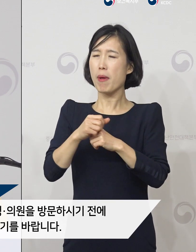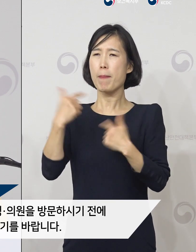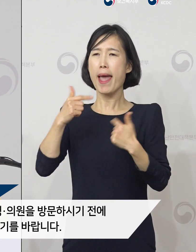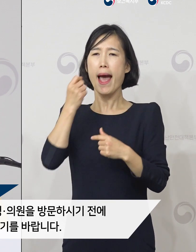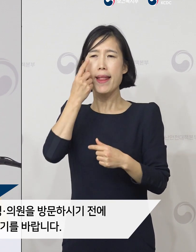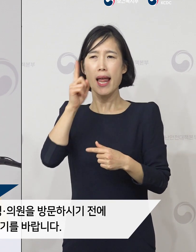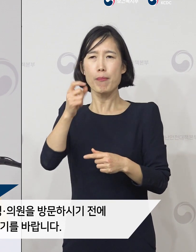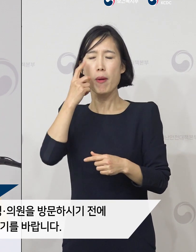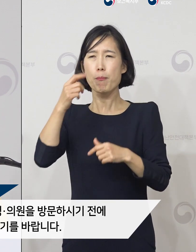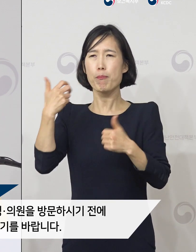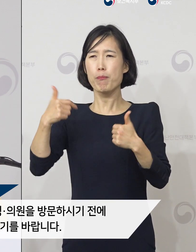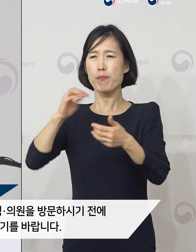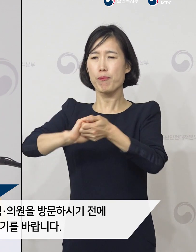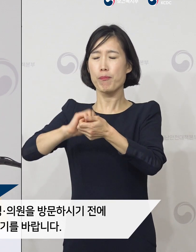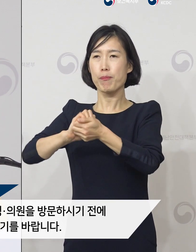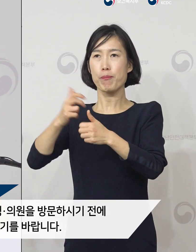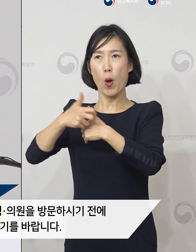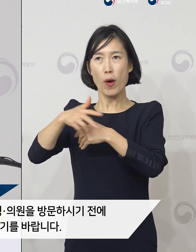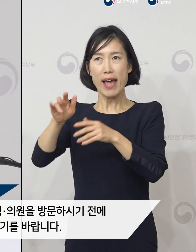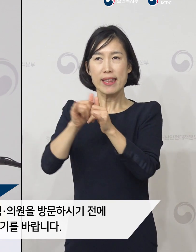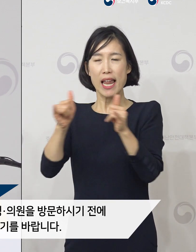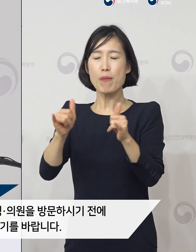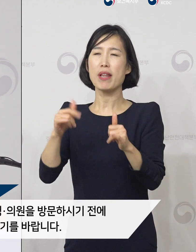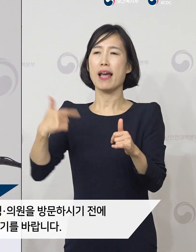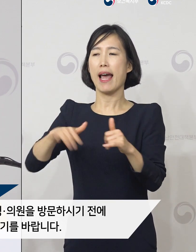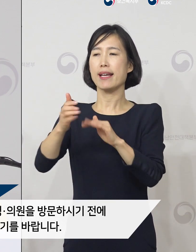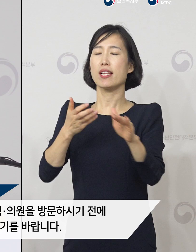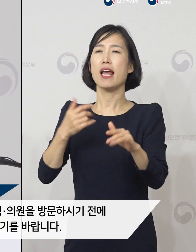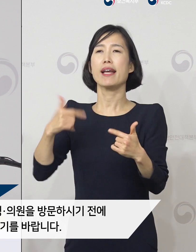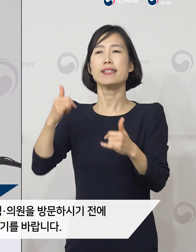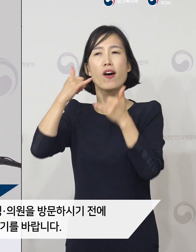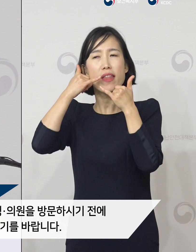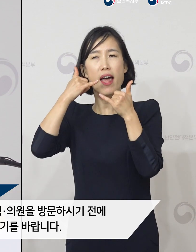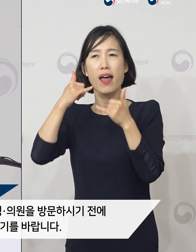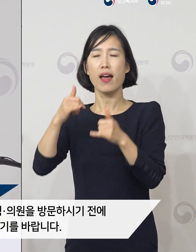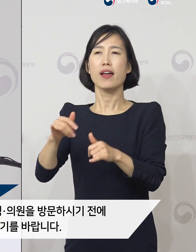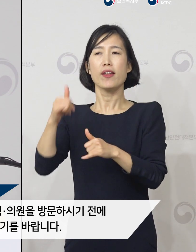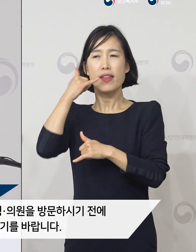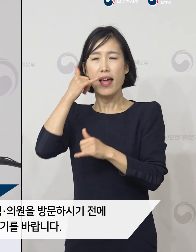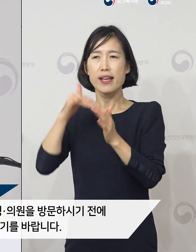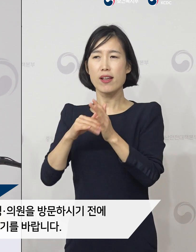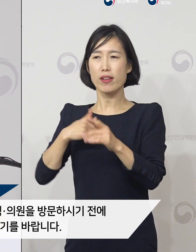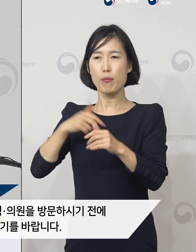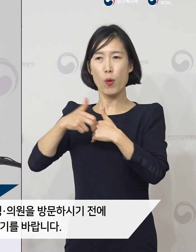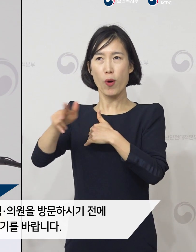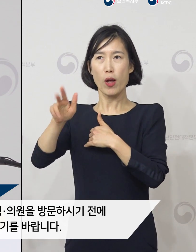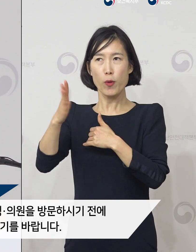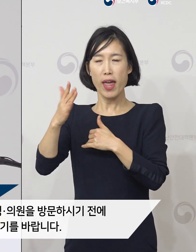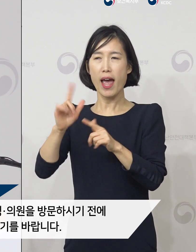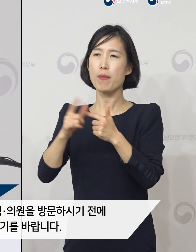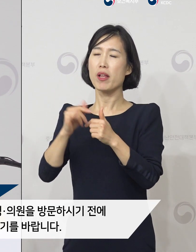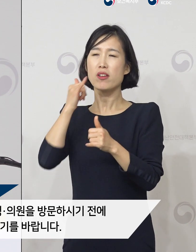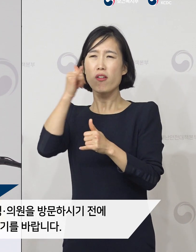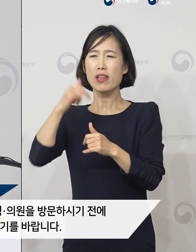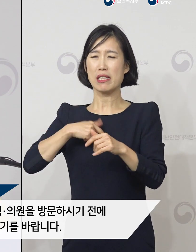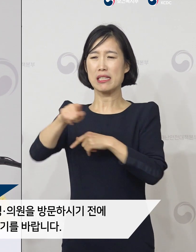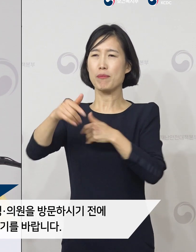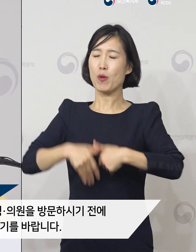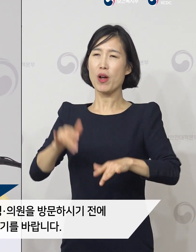전에 전화 상담을 받고 필요한 경우에는 처방을 받으시기를